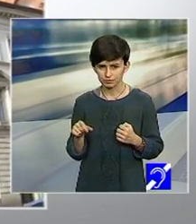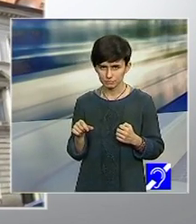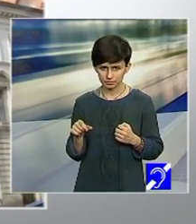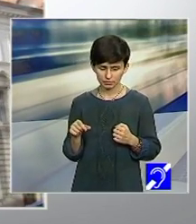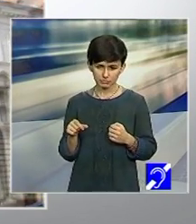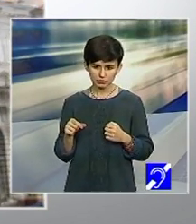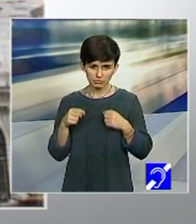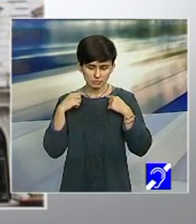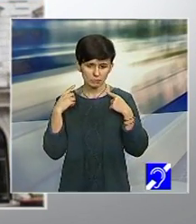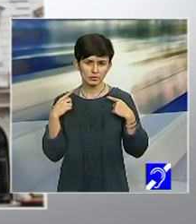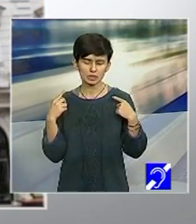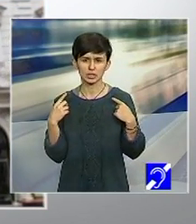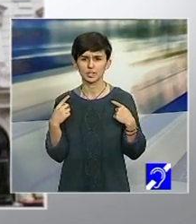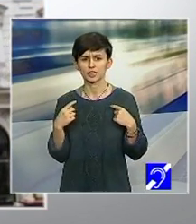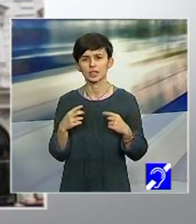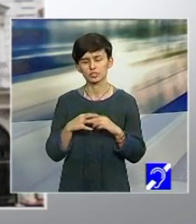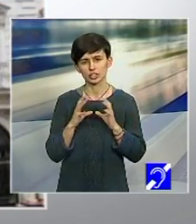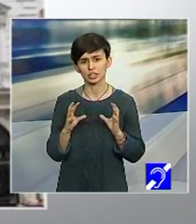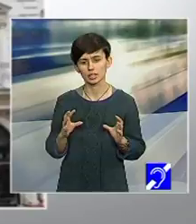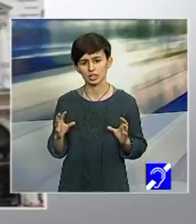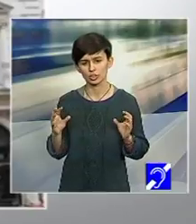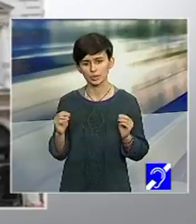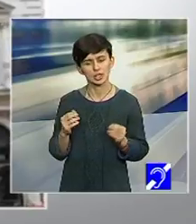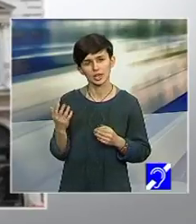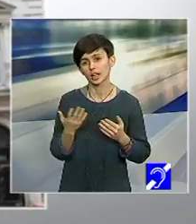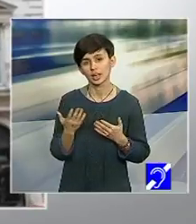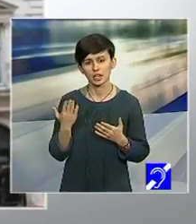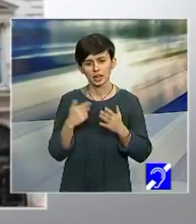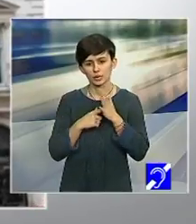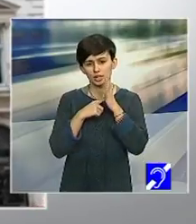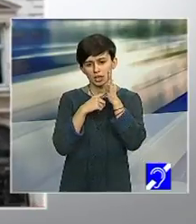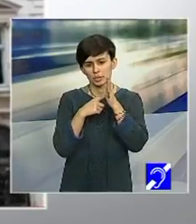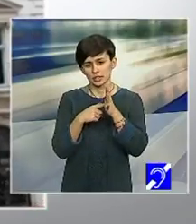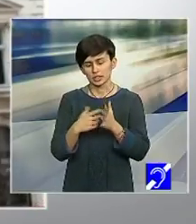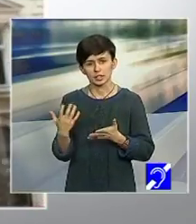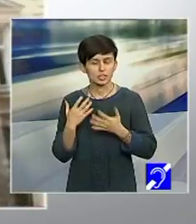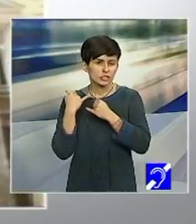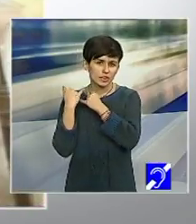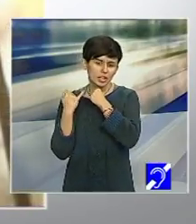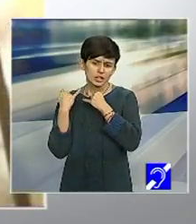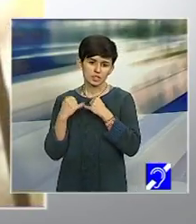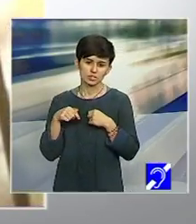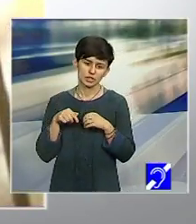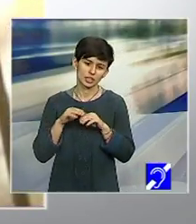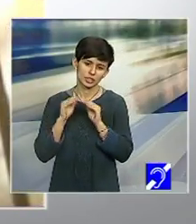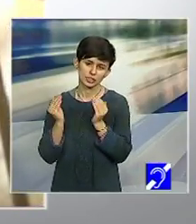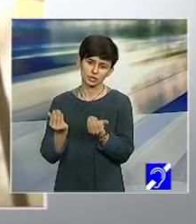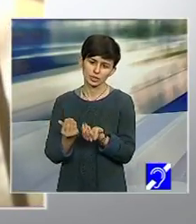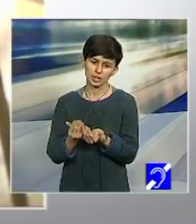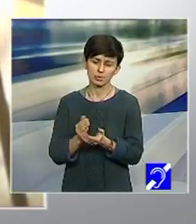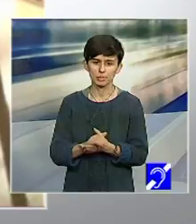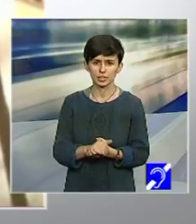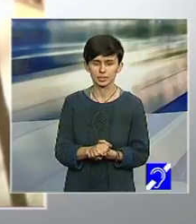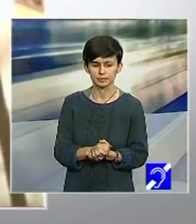de origine evreiască, românești, de origine evreiască, care au reprezentat ceva în istoria acestui popor, pentru că nu se